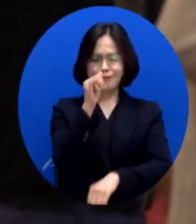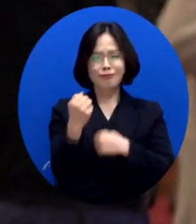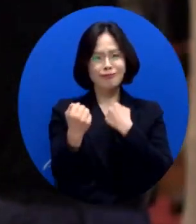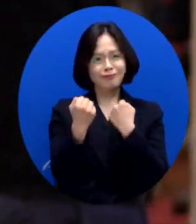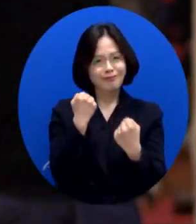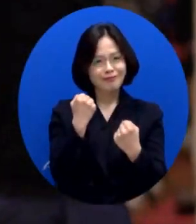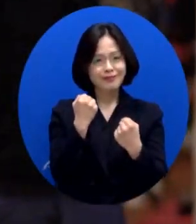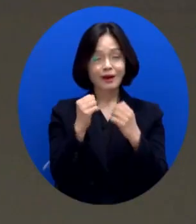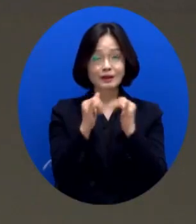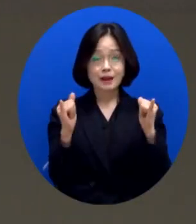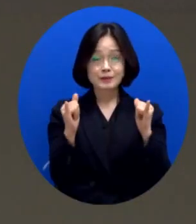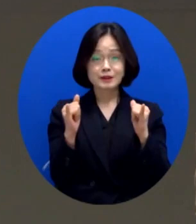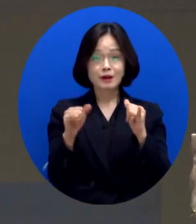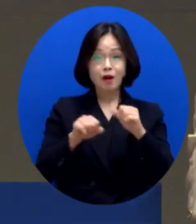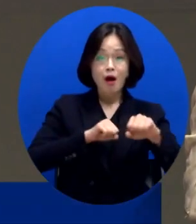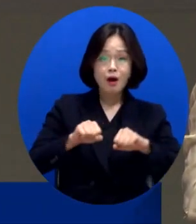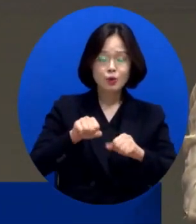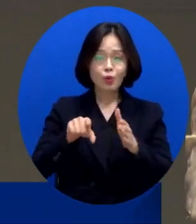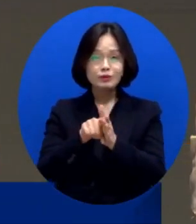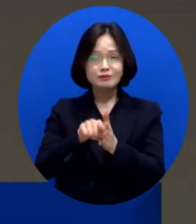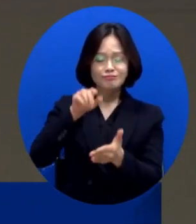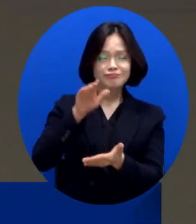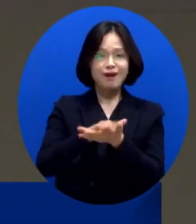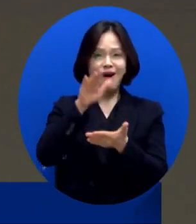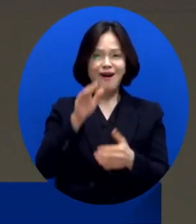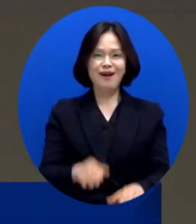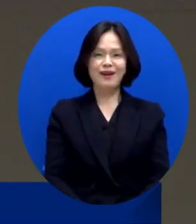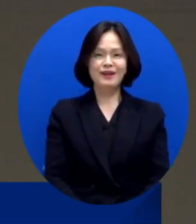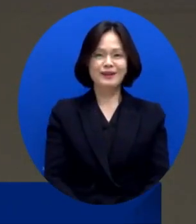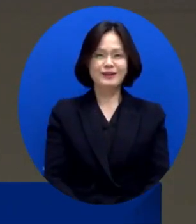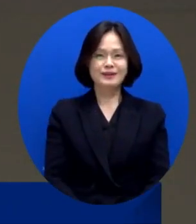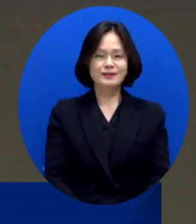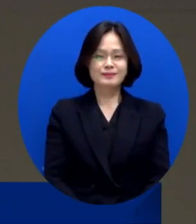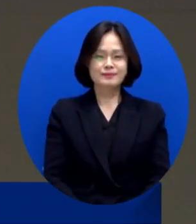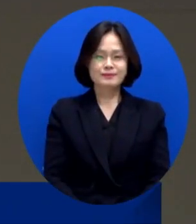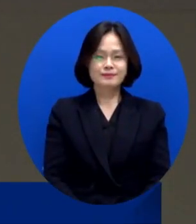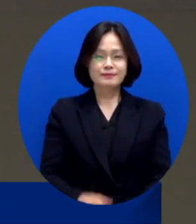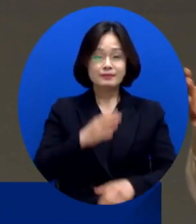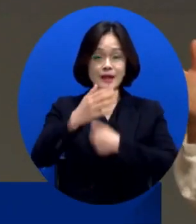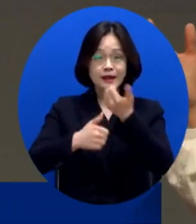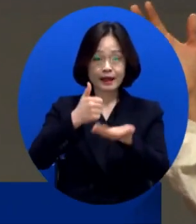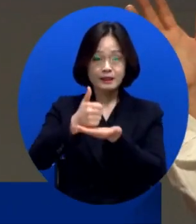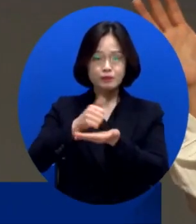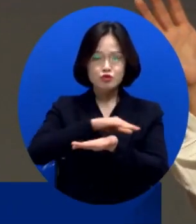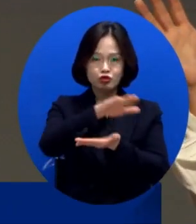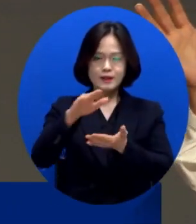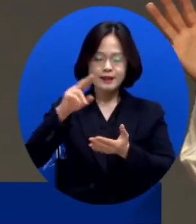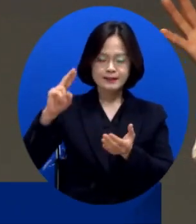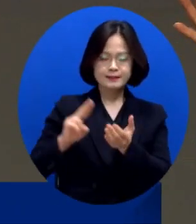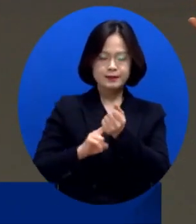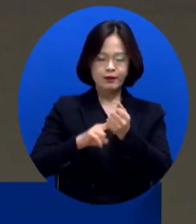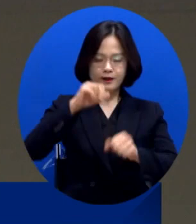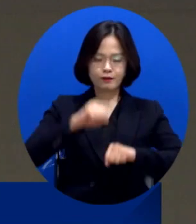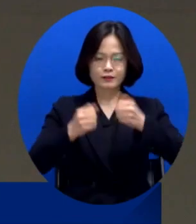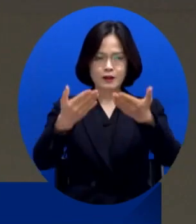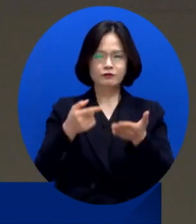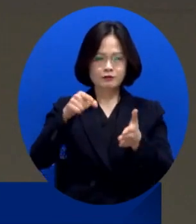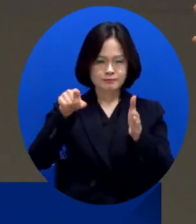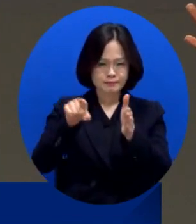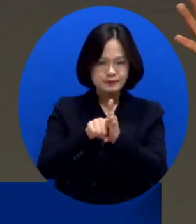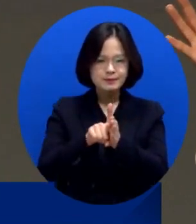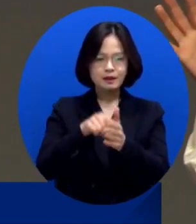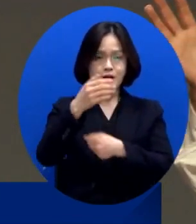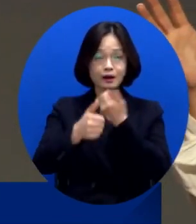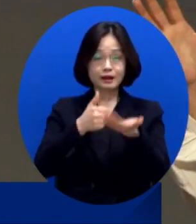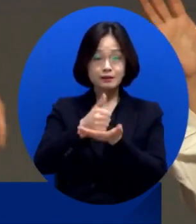열기는 뜨거웠습니다. 그 하나님, 우리 안에 큰 기적의 역사를 행하실 줄로 믿습니다. 그 하나님 반드시